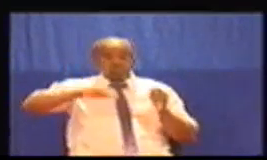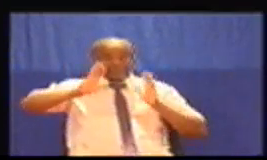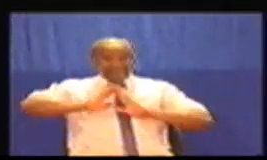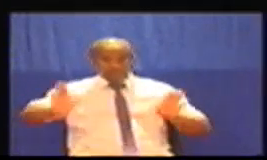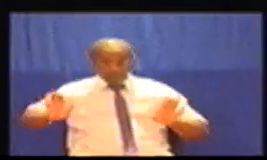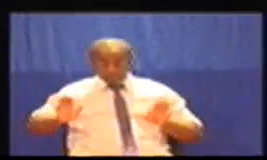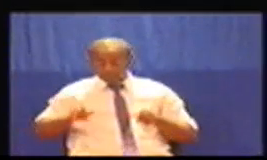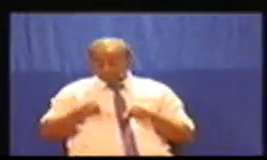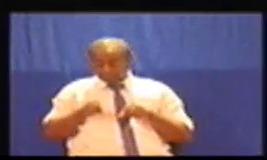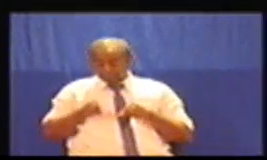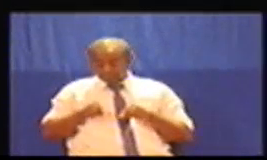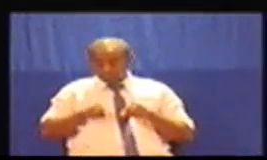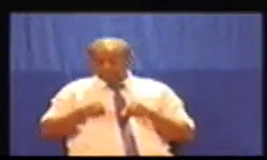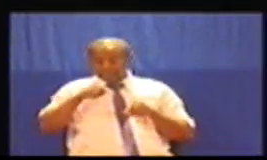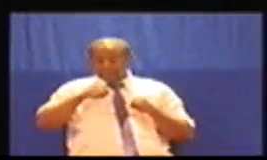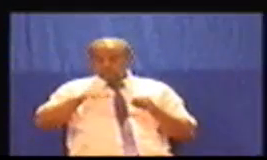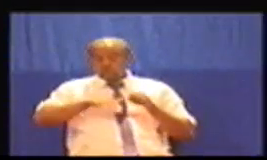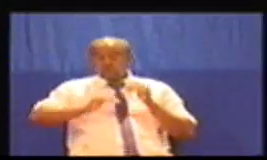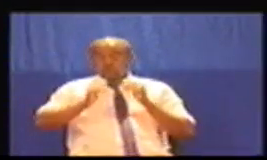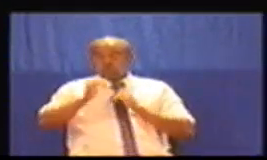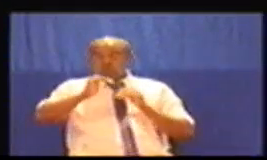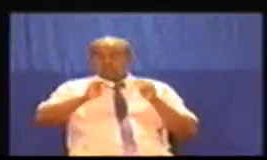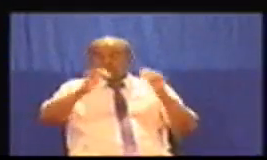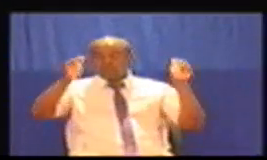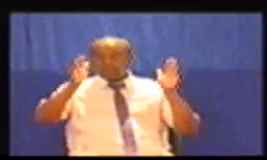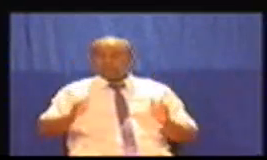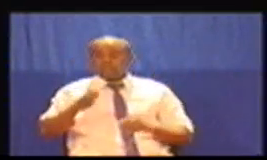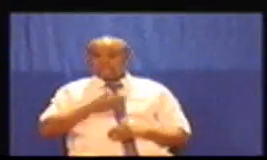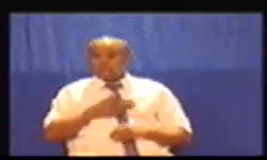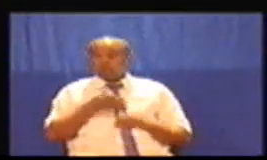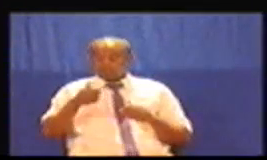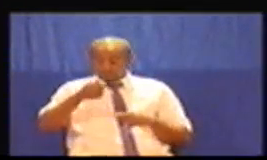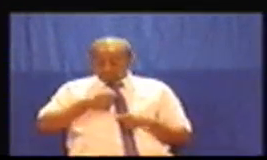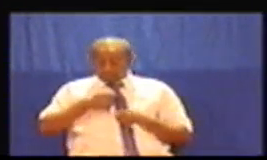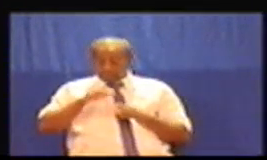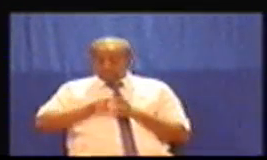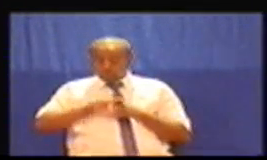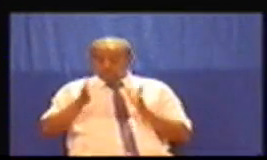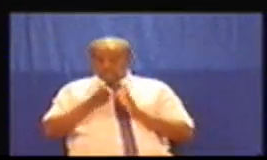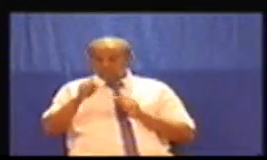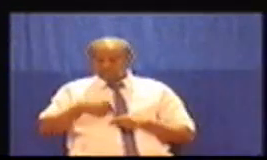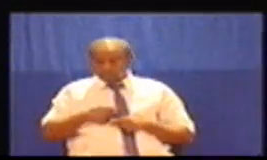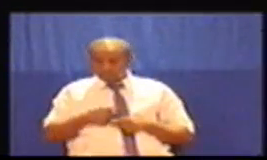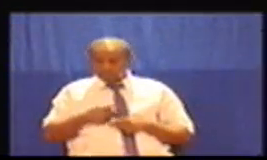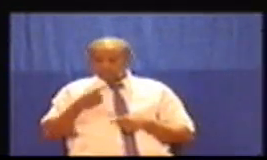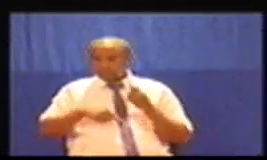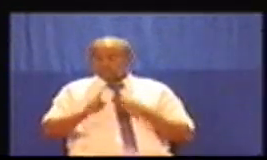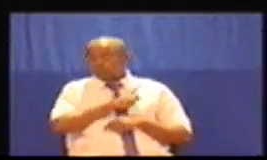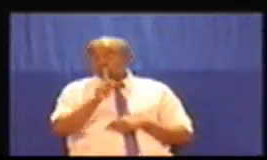hapa mezani, basi nichukue nafasi hii kuwatakia kila laheri katika weekend